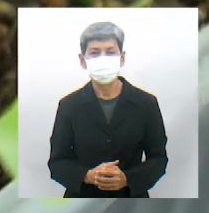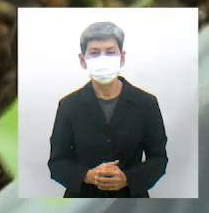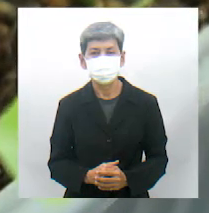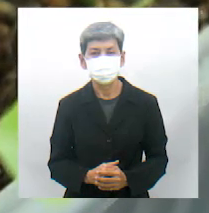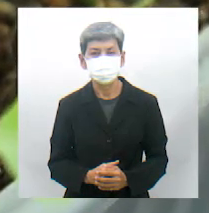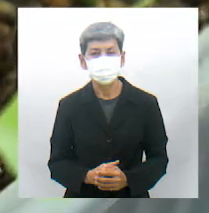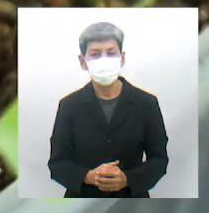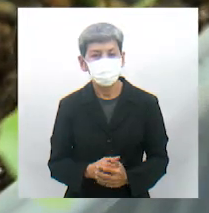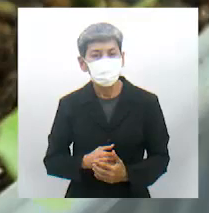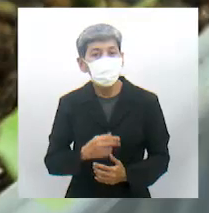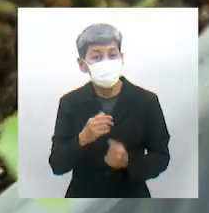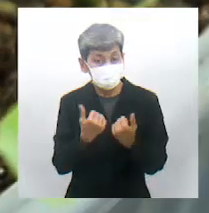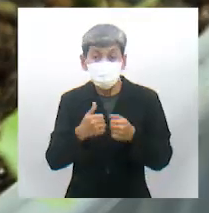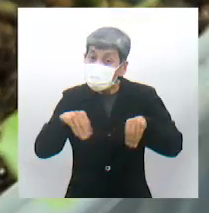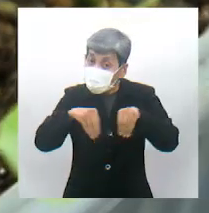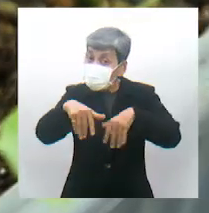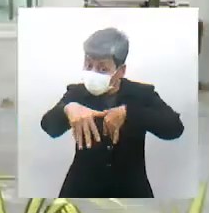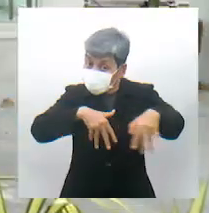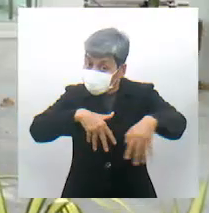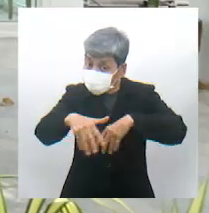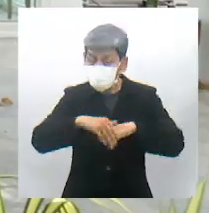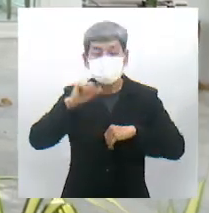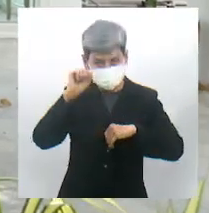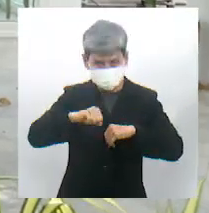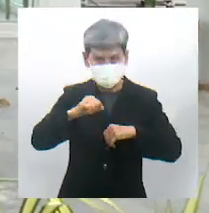เห็นตรงนี้เนี่ยน่าจะติดกับชุมชนไหมครับพื้นที่ตรงนี ้ครับ